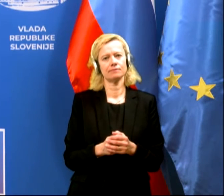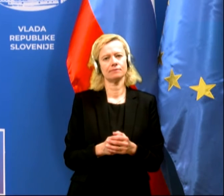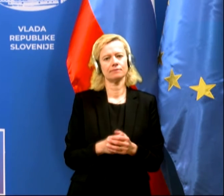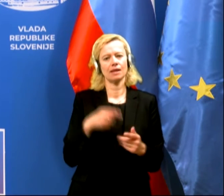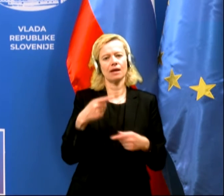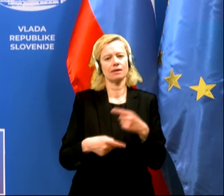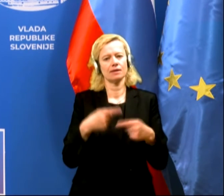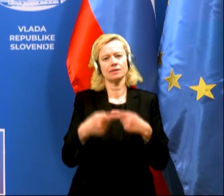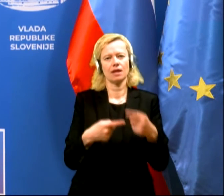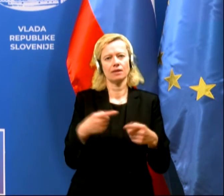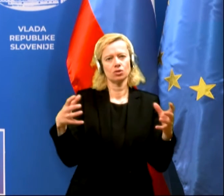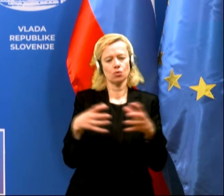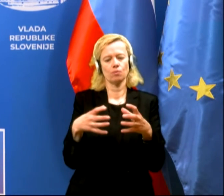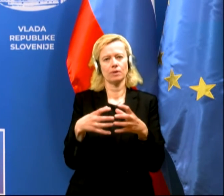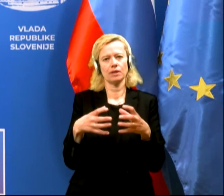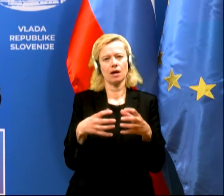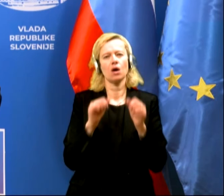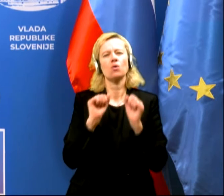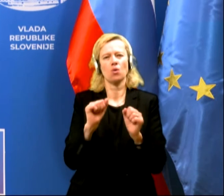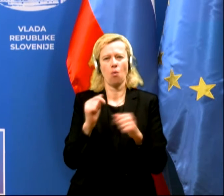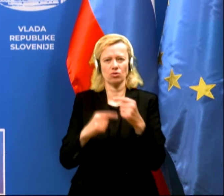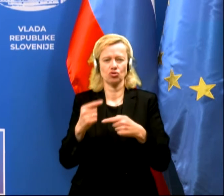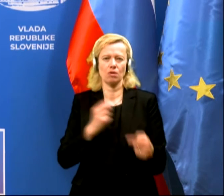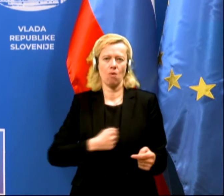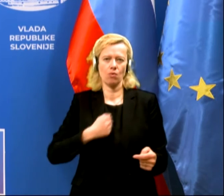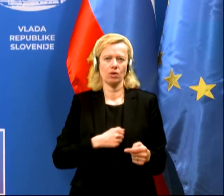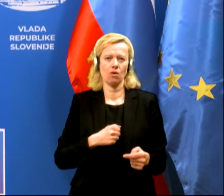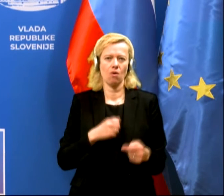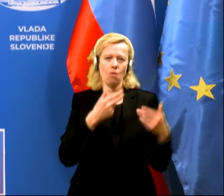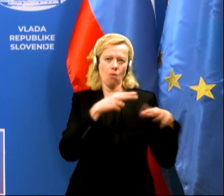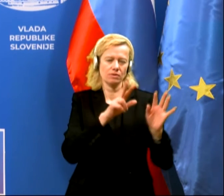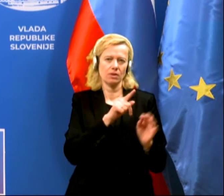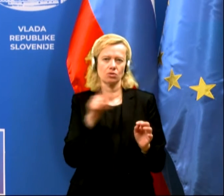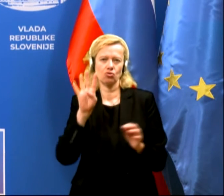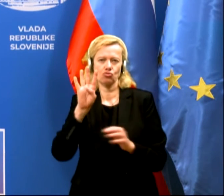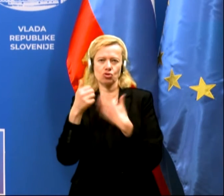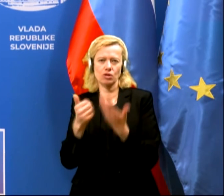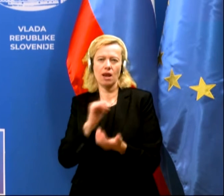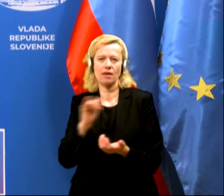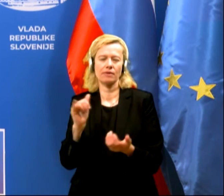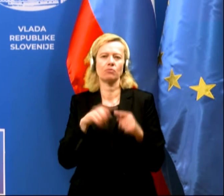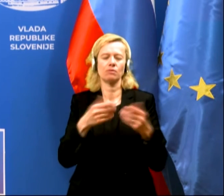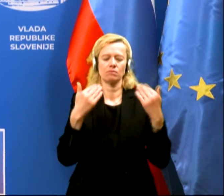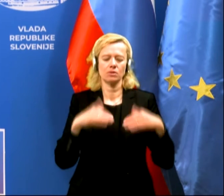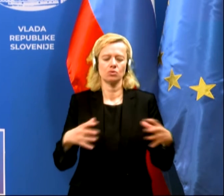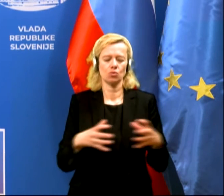Sledi skupina kroničnih bolnikov od 18. do 64. leta in nato skupina